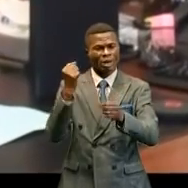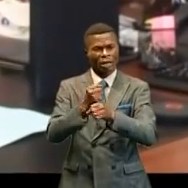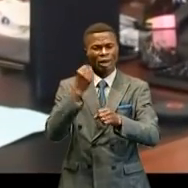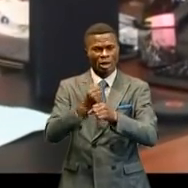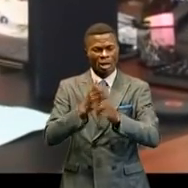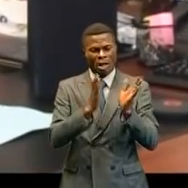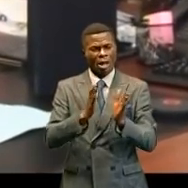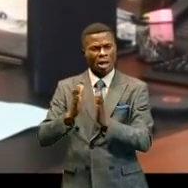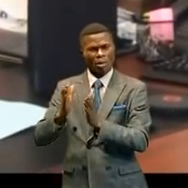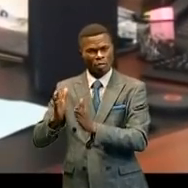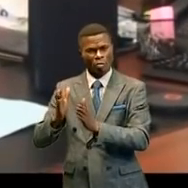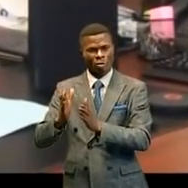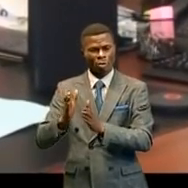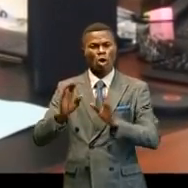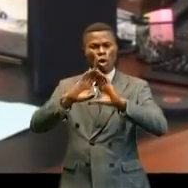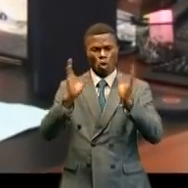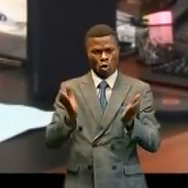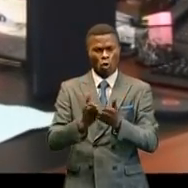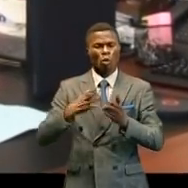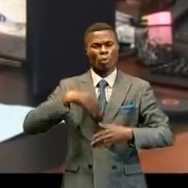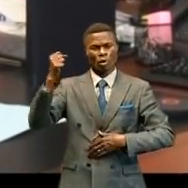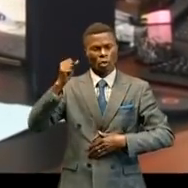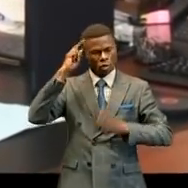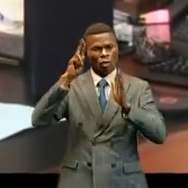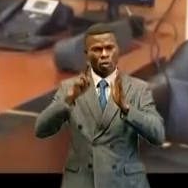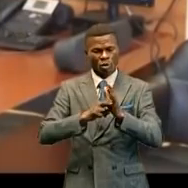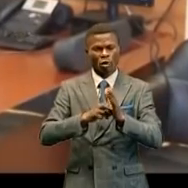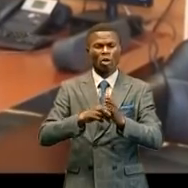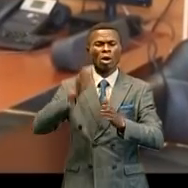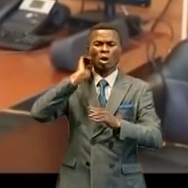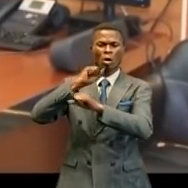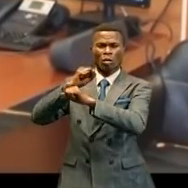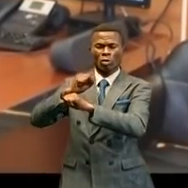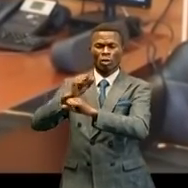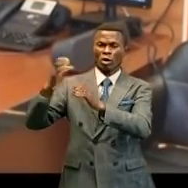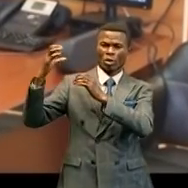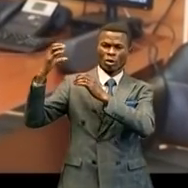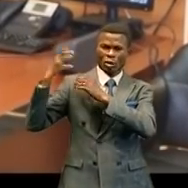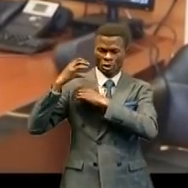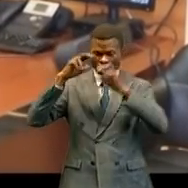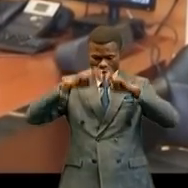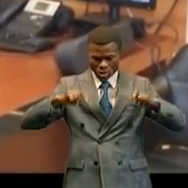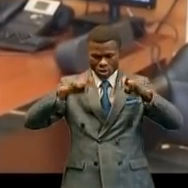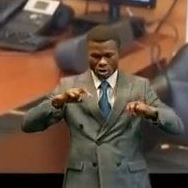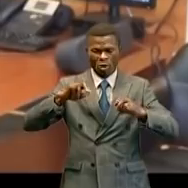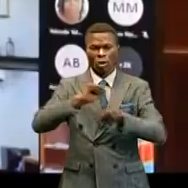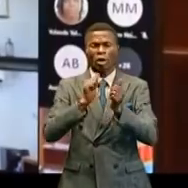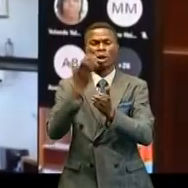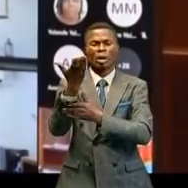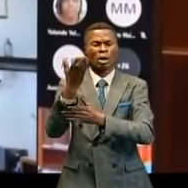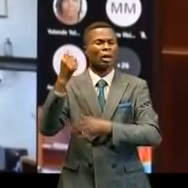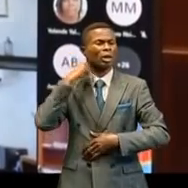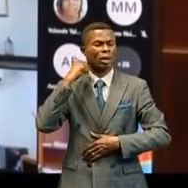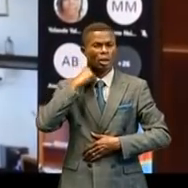été préparé par la commission ad hoc gouvernement banc syndical chargée d'examiner les revendications des